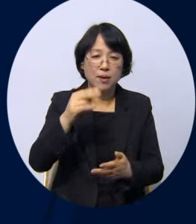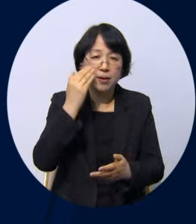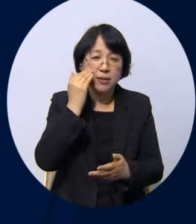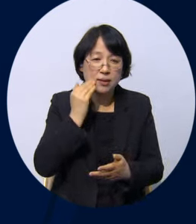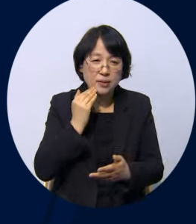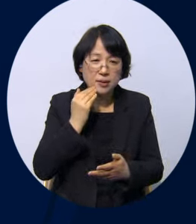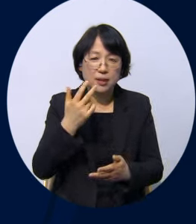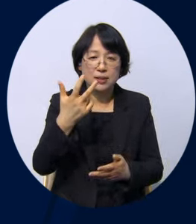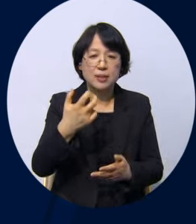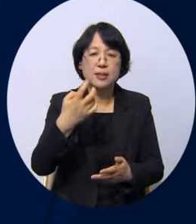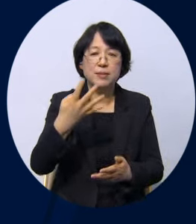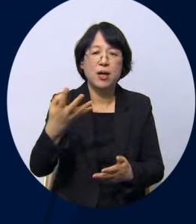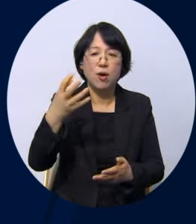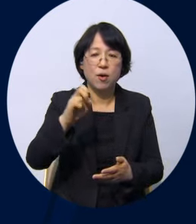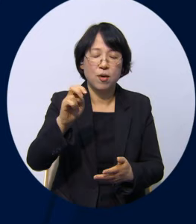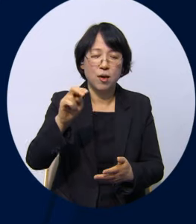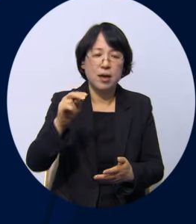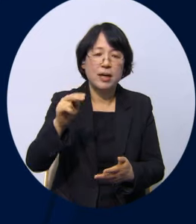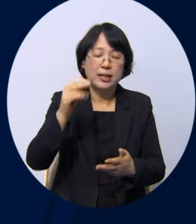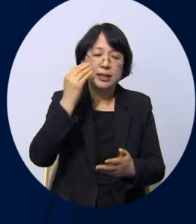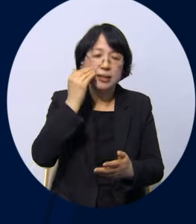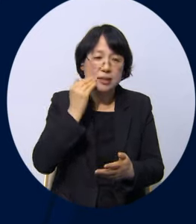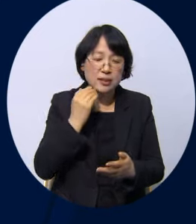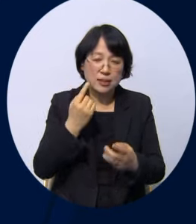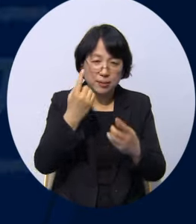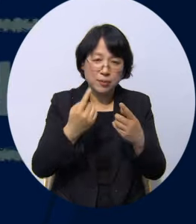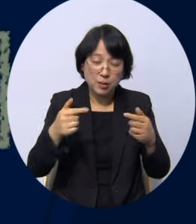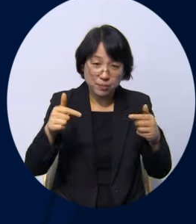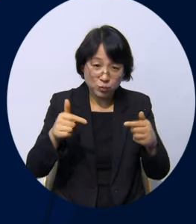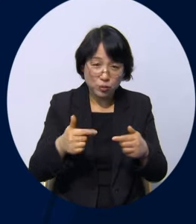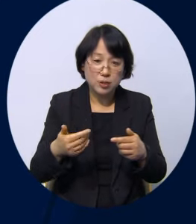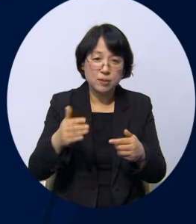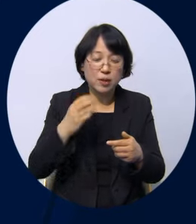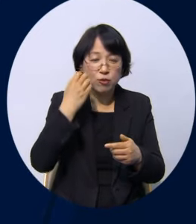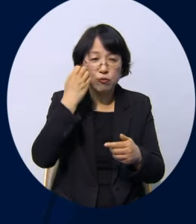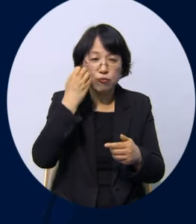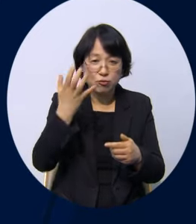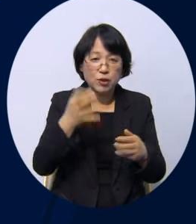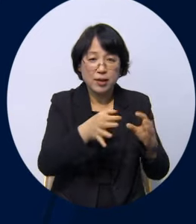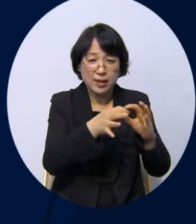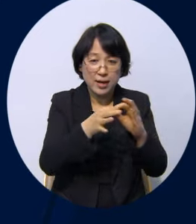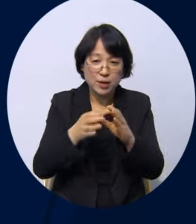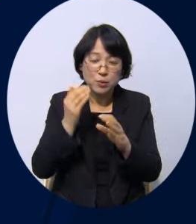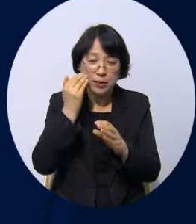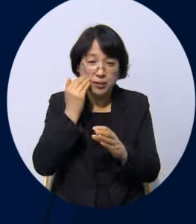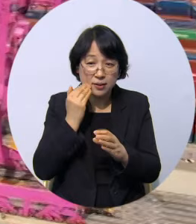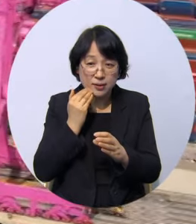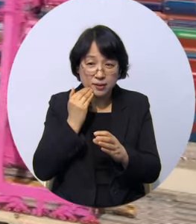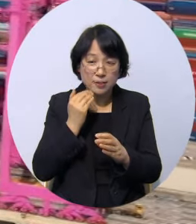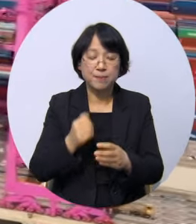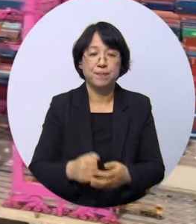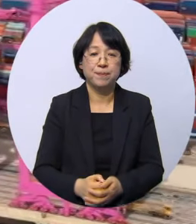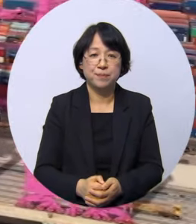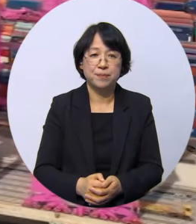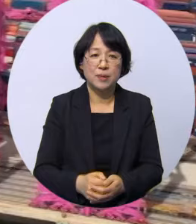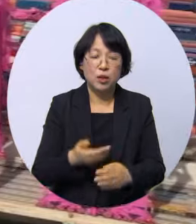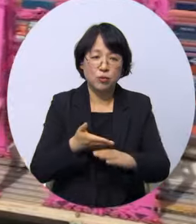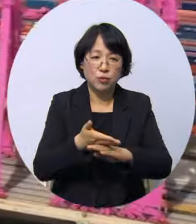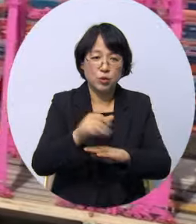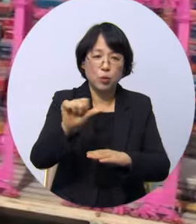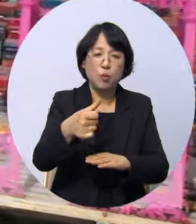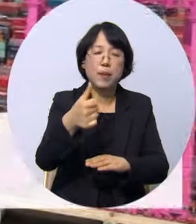74억 달러 흑자를 기록한 전 달보다 흑자 폭은 줄었지만 9개월 연서 흑자 기조를 이어갔습니다 수출이